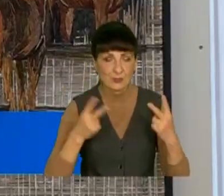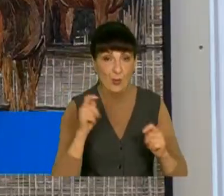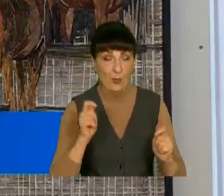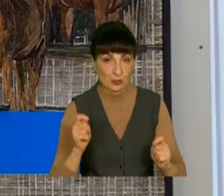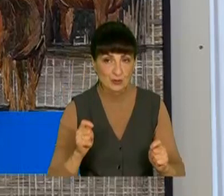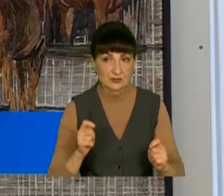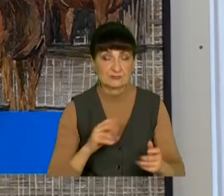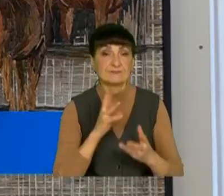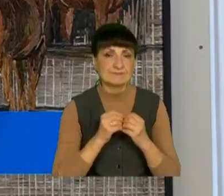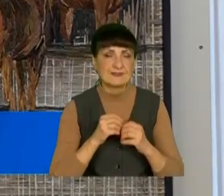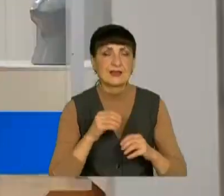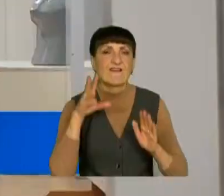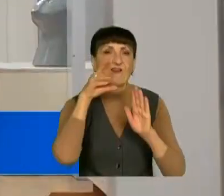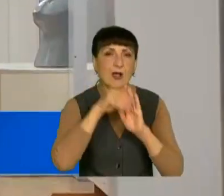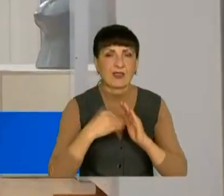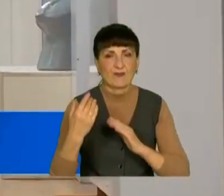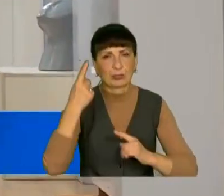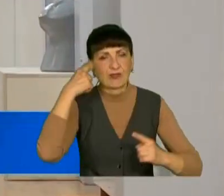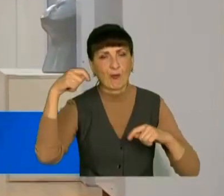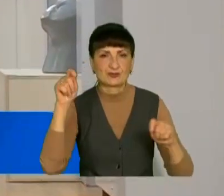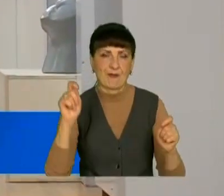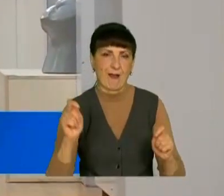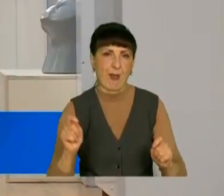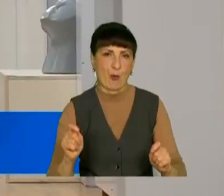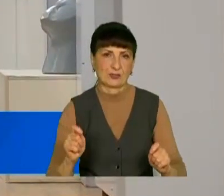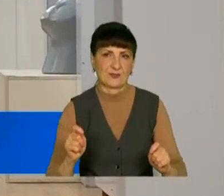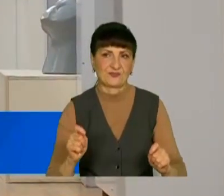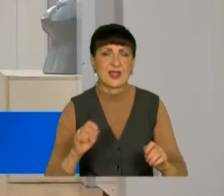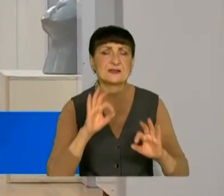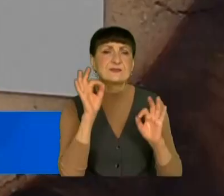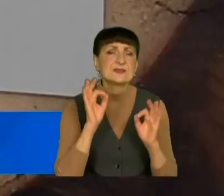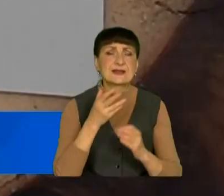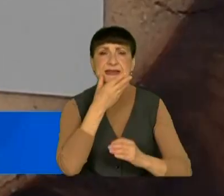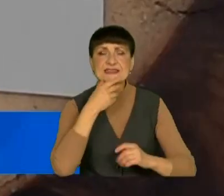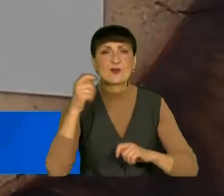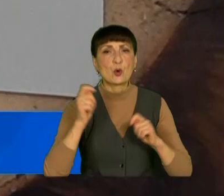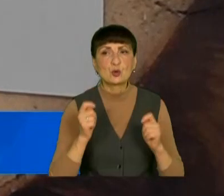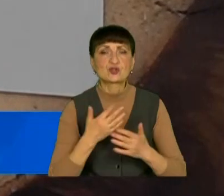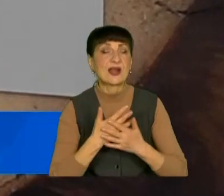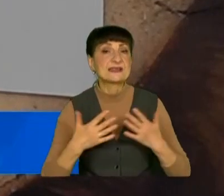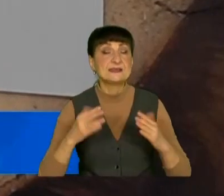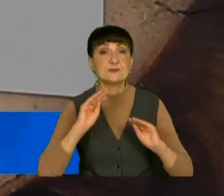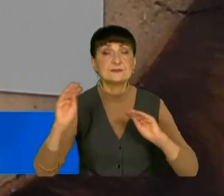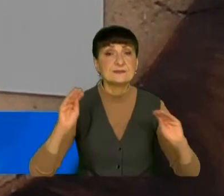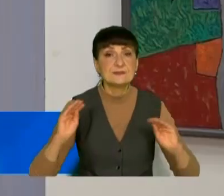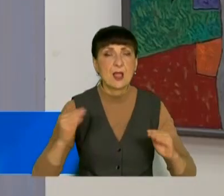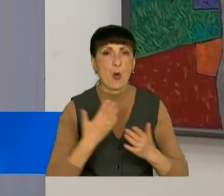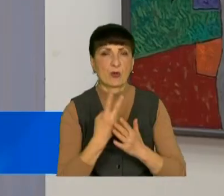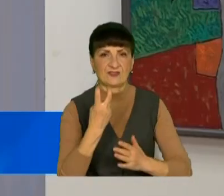художников, искусно отражаются в их творческих работах. Филигранное исполнение картин и различных инсталляций, а их